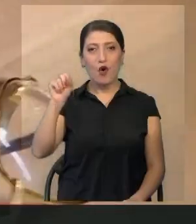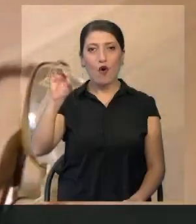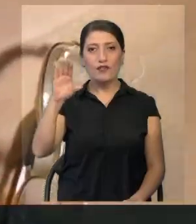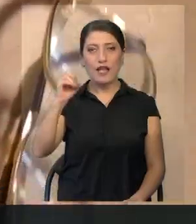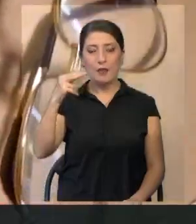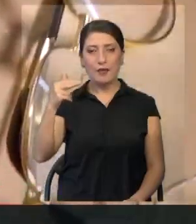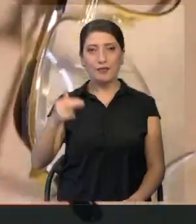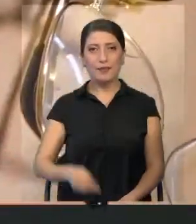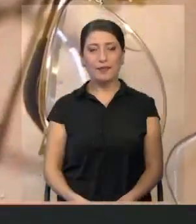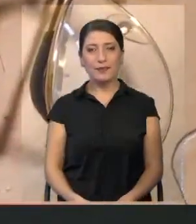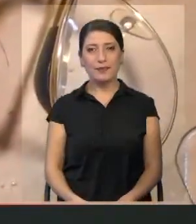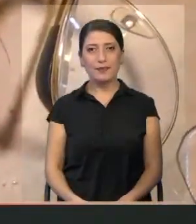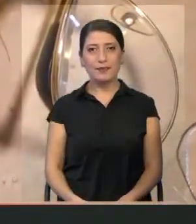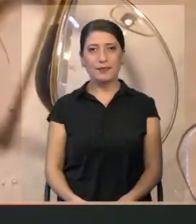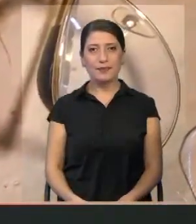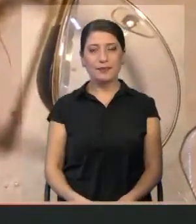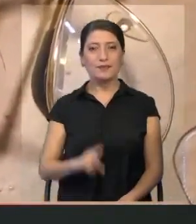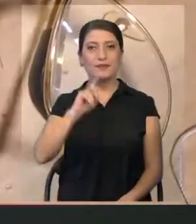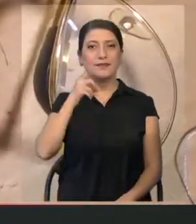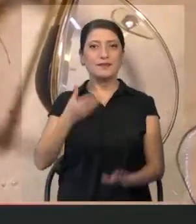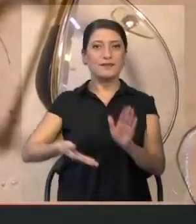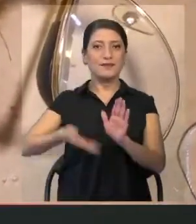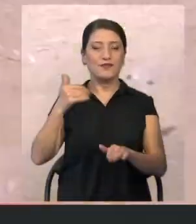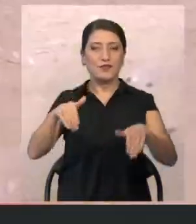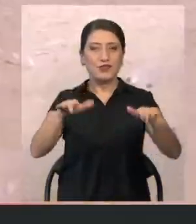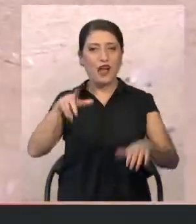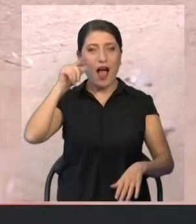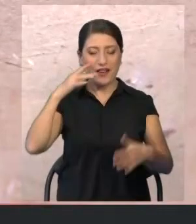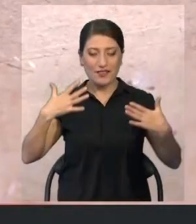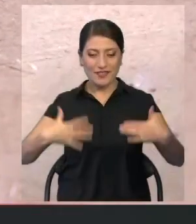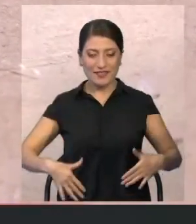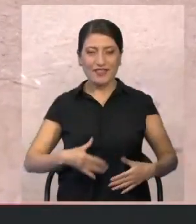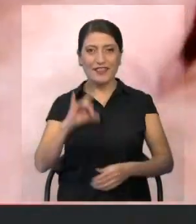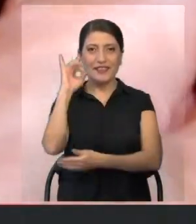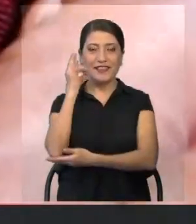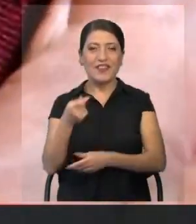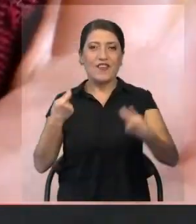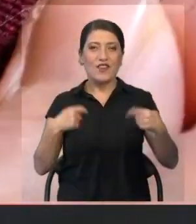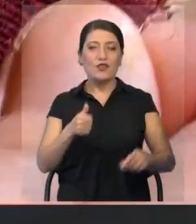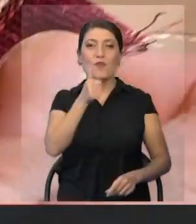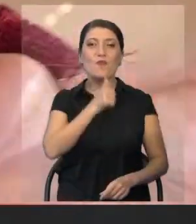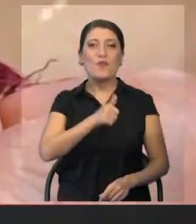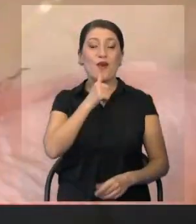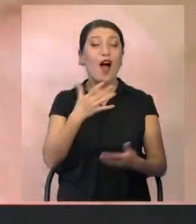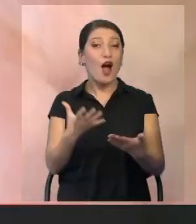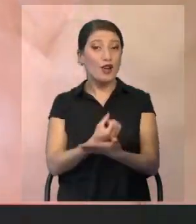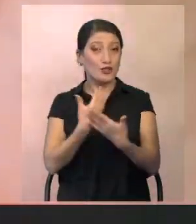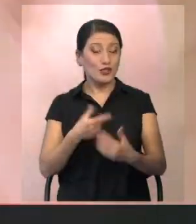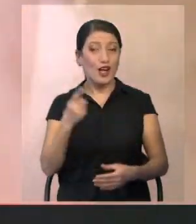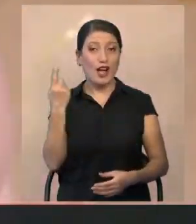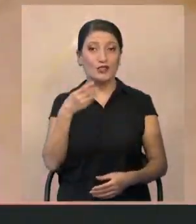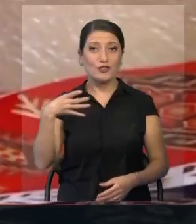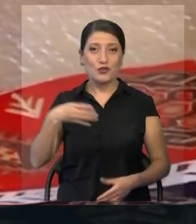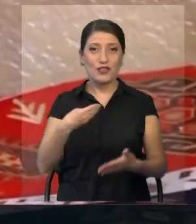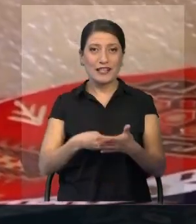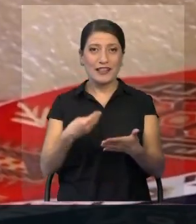Հովսեփ, Մեկ տարի առաջ է որոշել հայկական տարազով իր սիրուններին վաճառելու փորձանել։ Հաջողել է։ Առաջինը